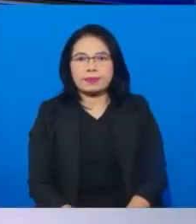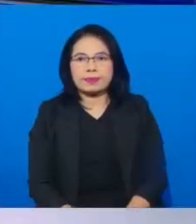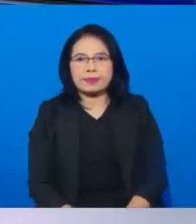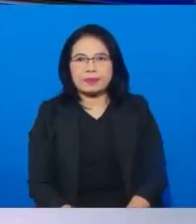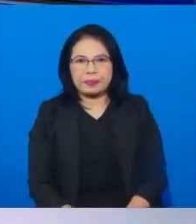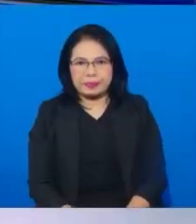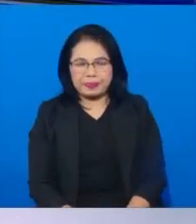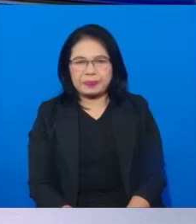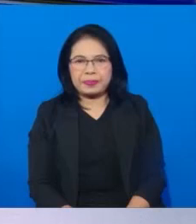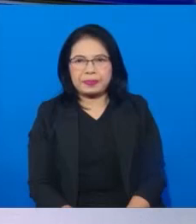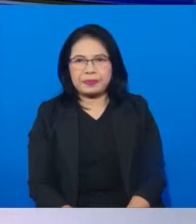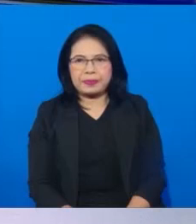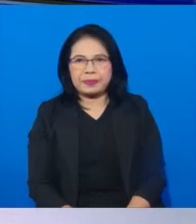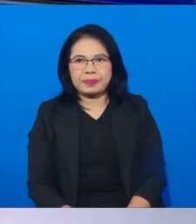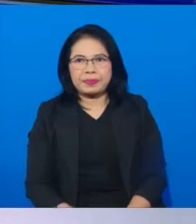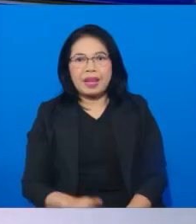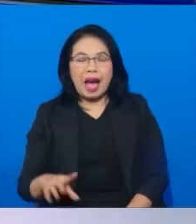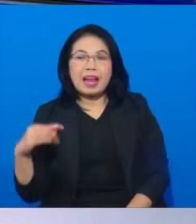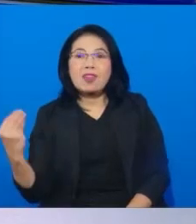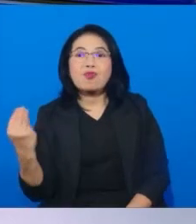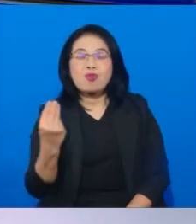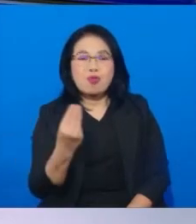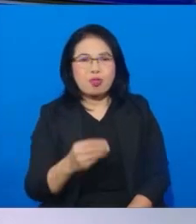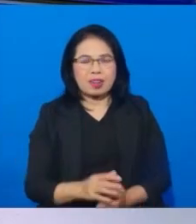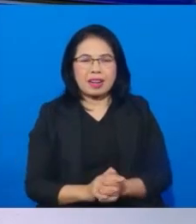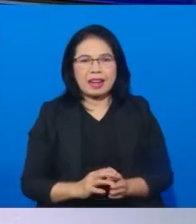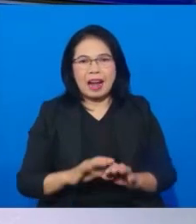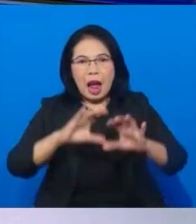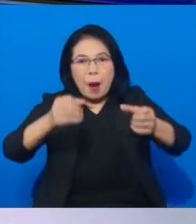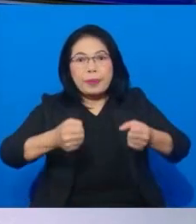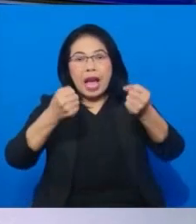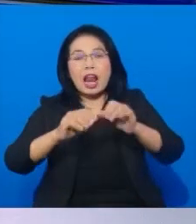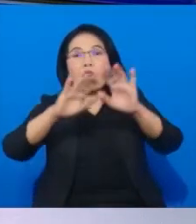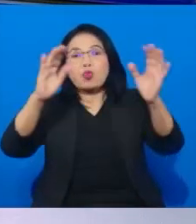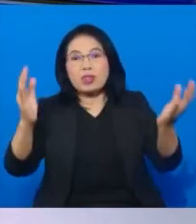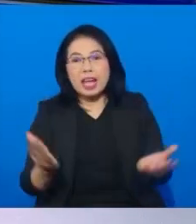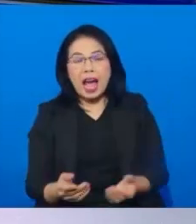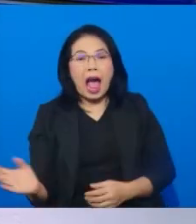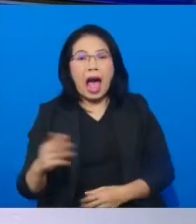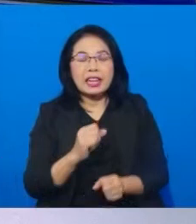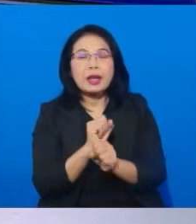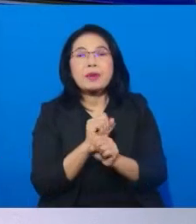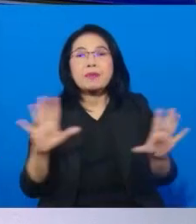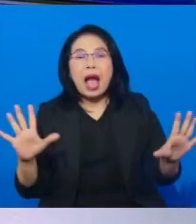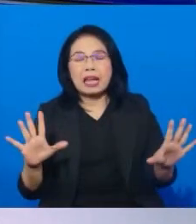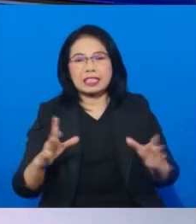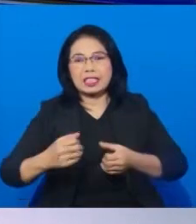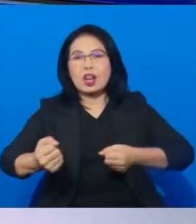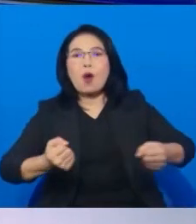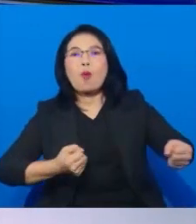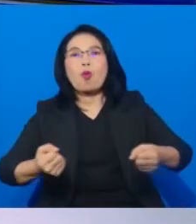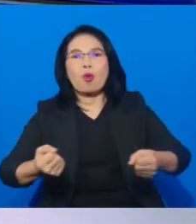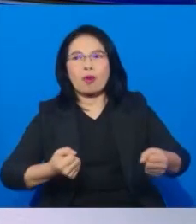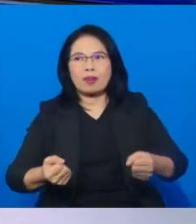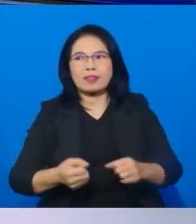Berikutnya ada tur trofi Piala Dunia U17 2023 yang meramaikan hari bebas kendaraan bermotor di Bundaran HI, Jakarta Pusat. Kegiatan